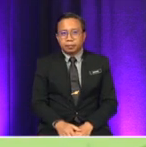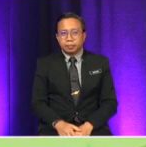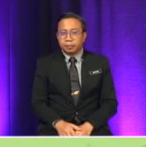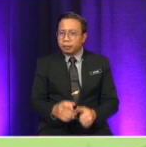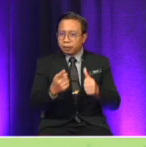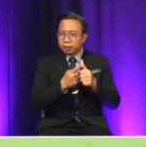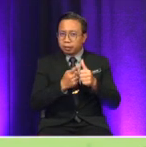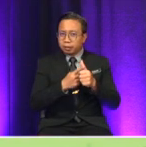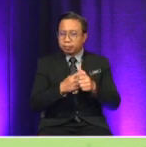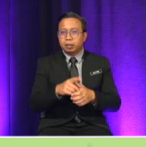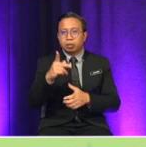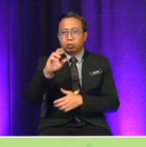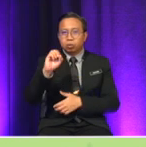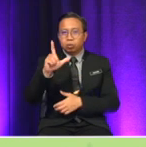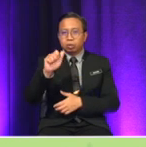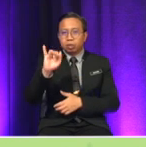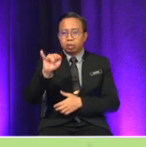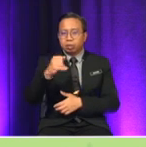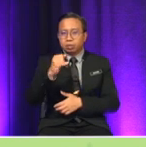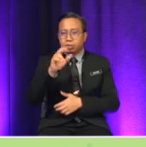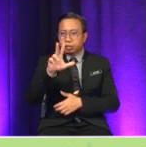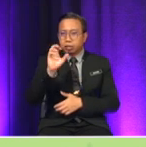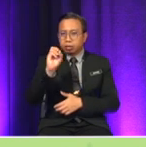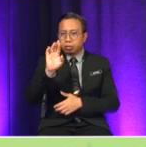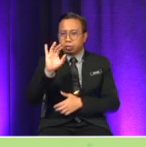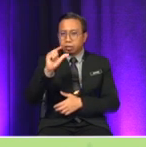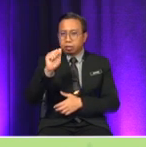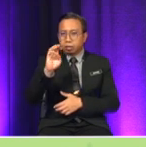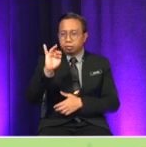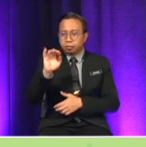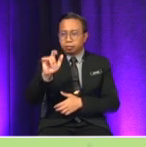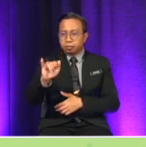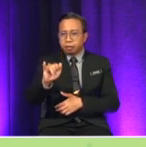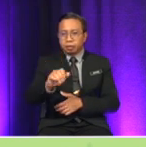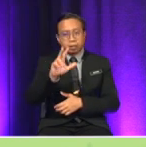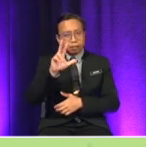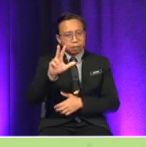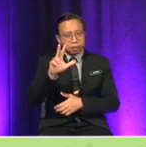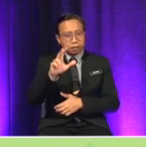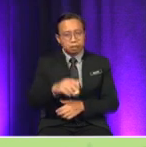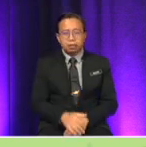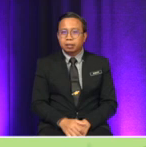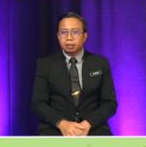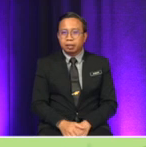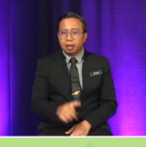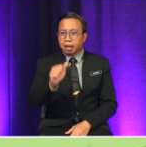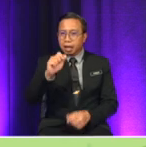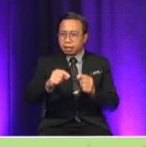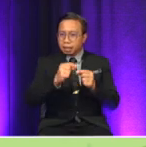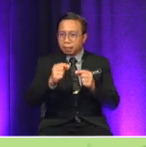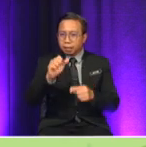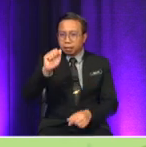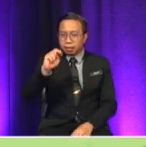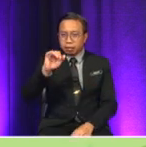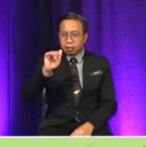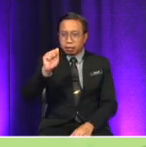Pertama, collage, kedua origami, ketiga anyaman. Okey, baik. Ada jawapan alternatif selain daripada origami, collage